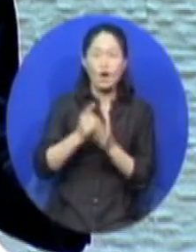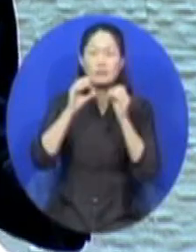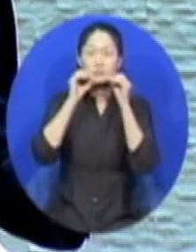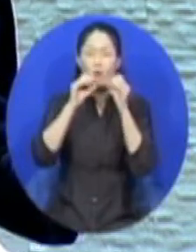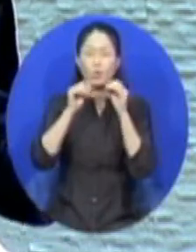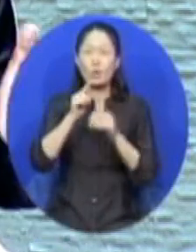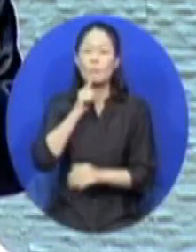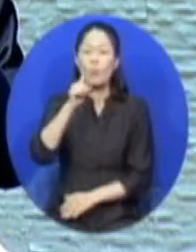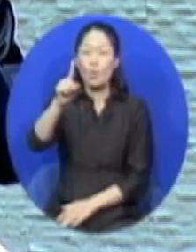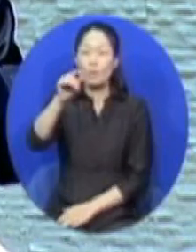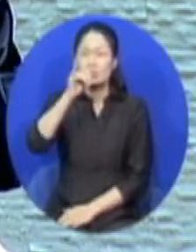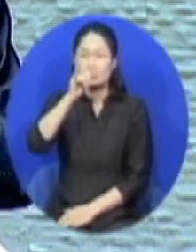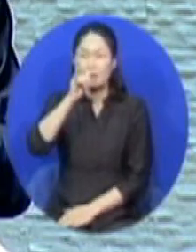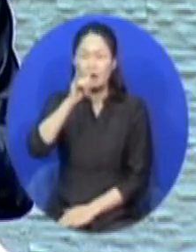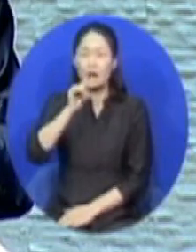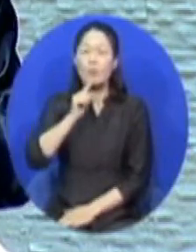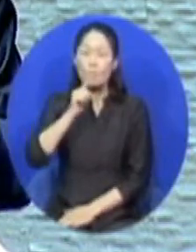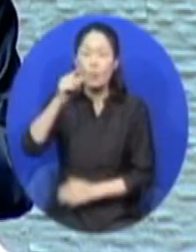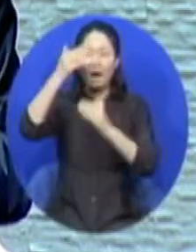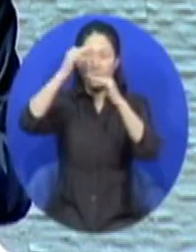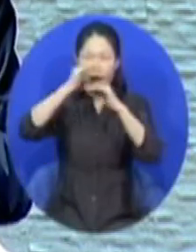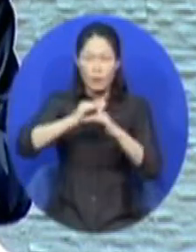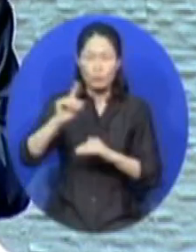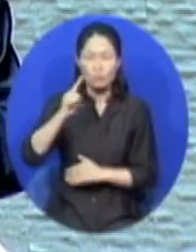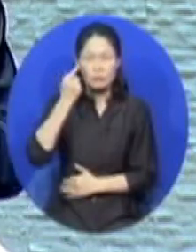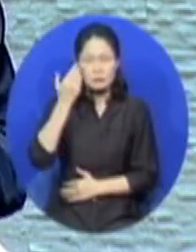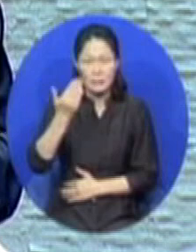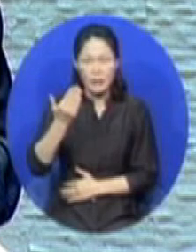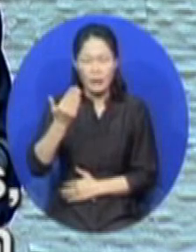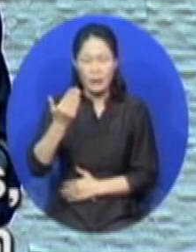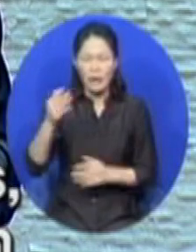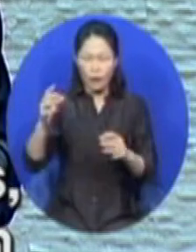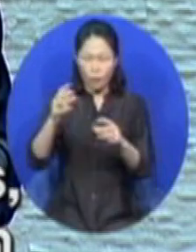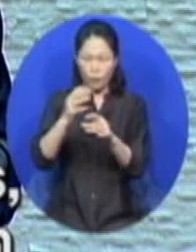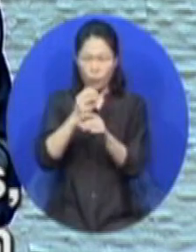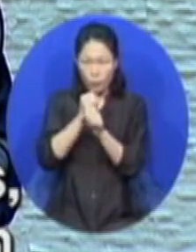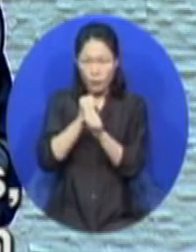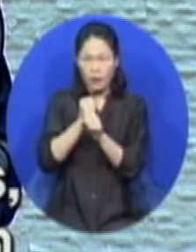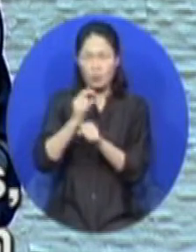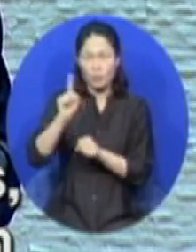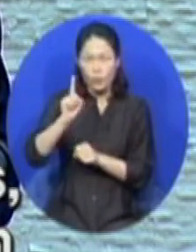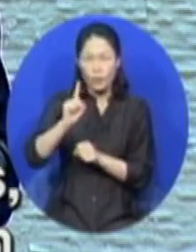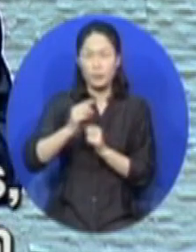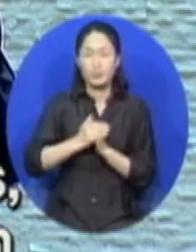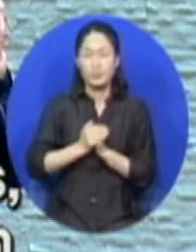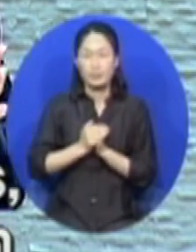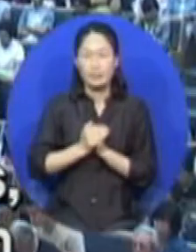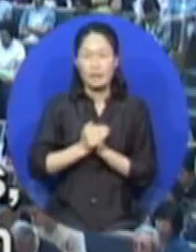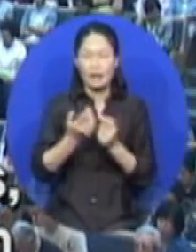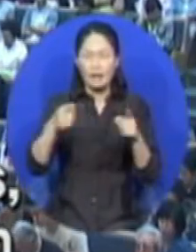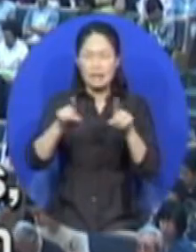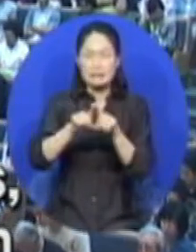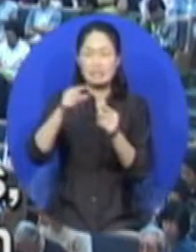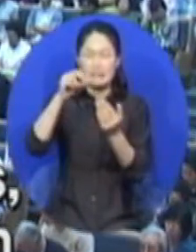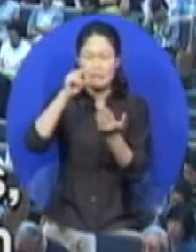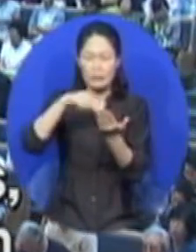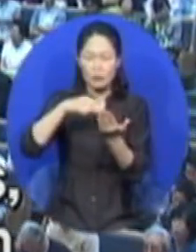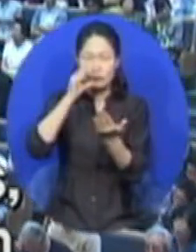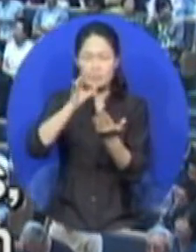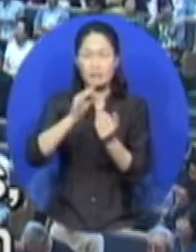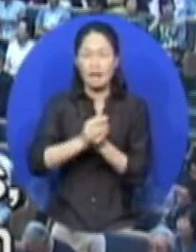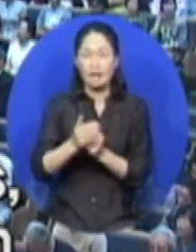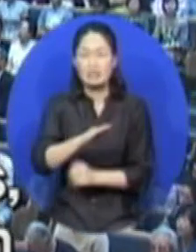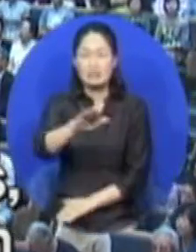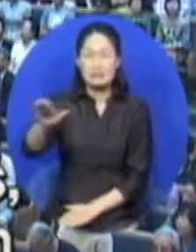합니다 그 보고한 내용이 무엇이겠느냐 요약해서 이렇게 나옵니다 함께 읽으실 까요